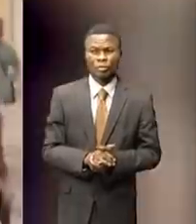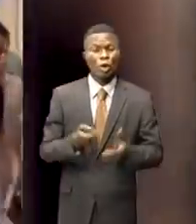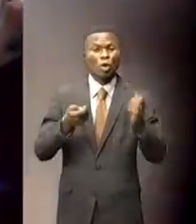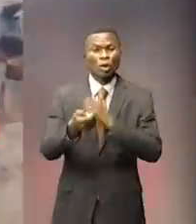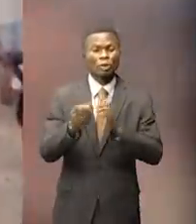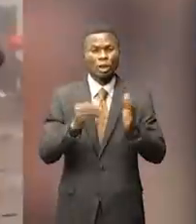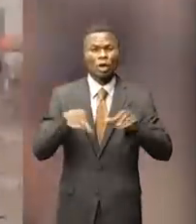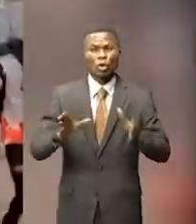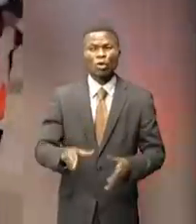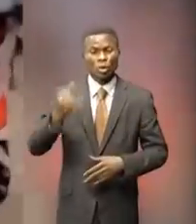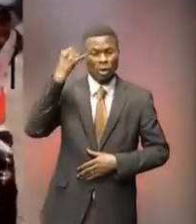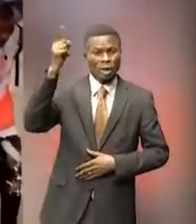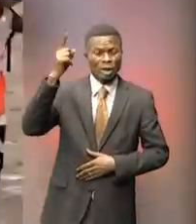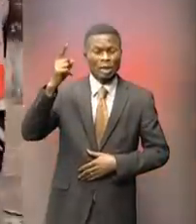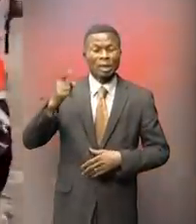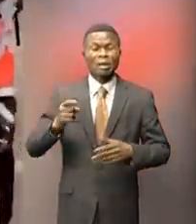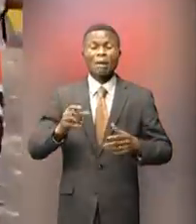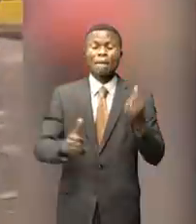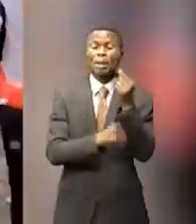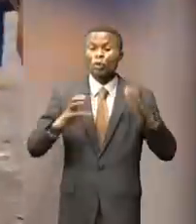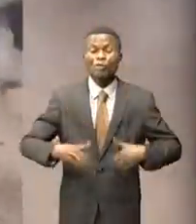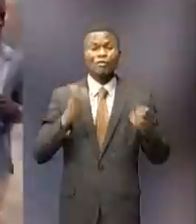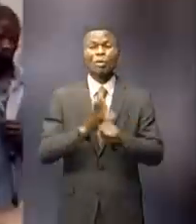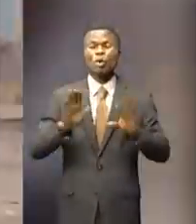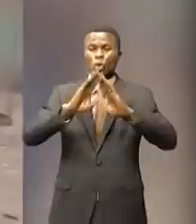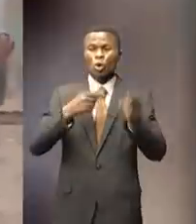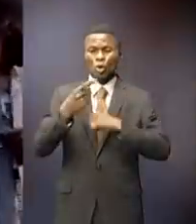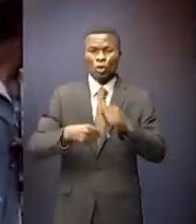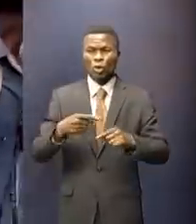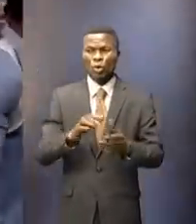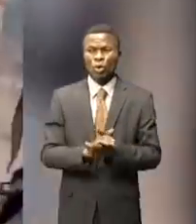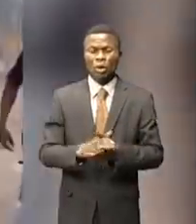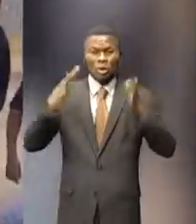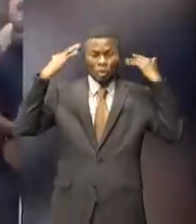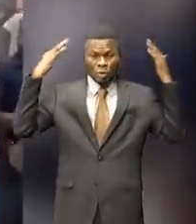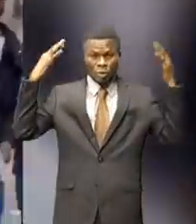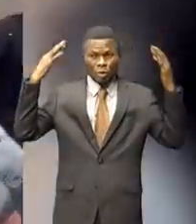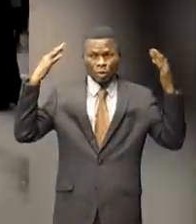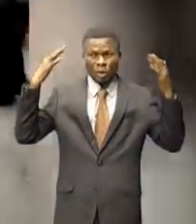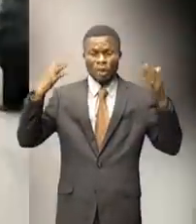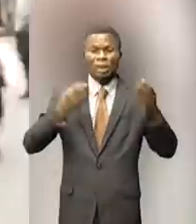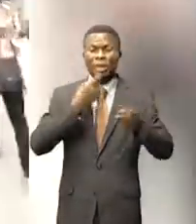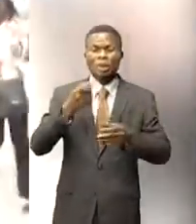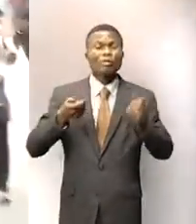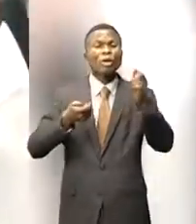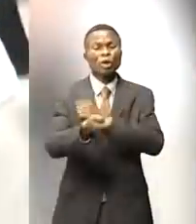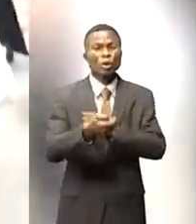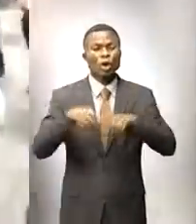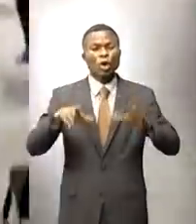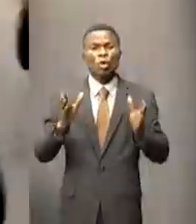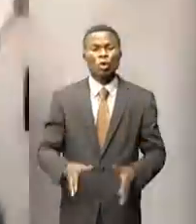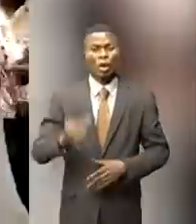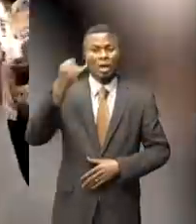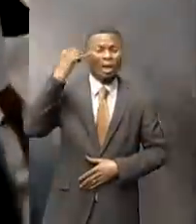la tension est montée d'un temps tout est parti d'une simple rumeur maison et un assassinat d'autres